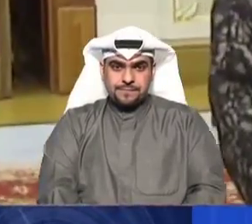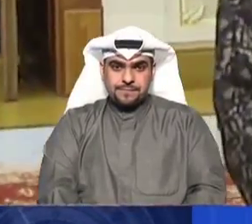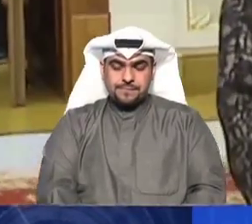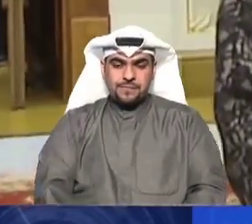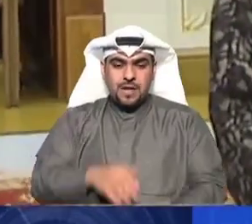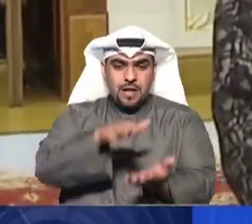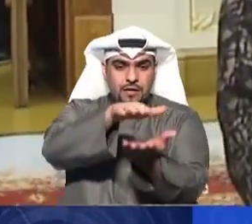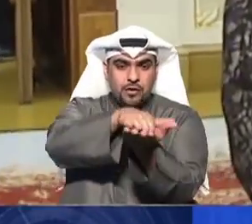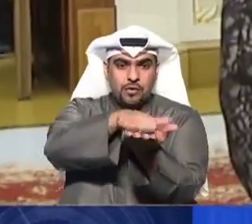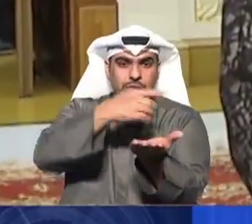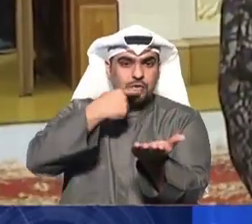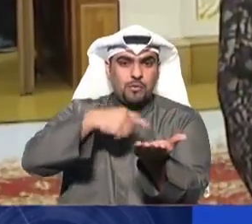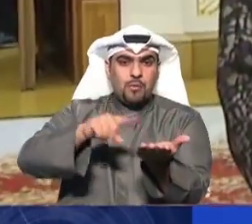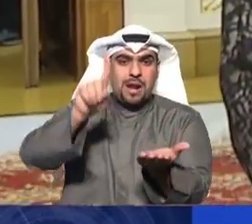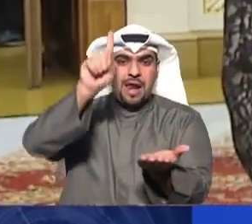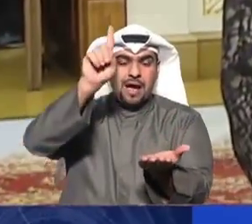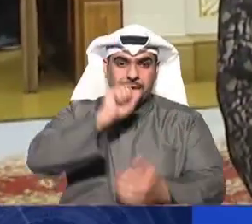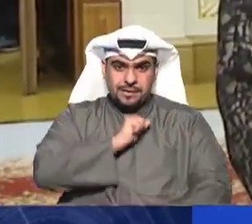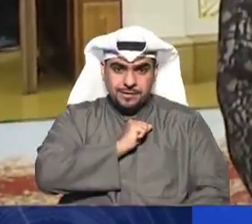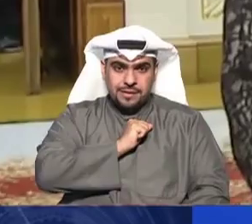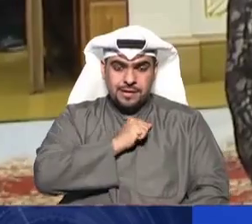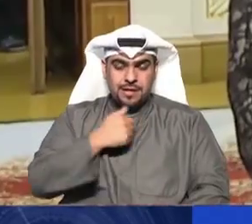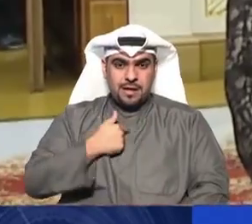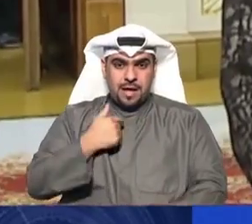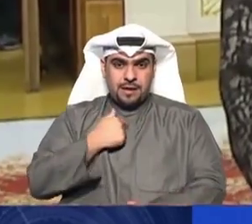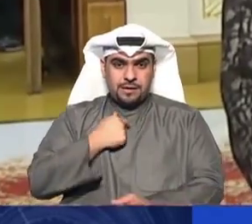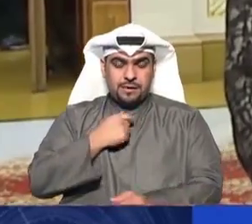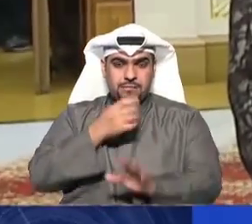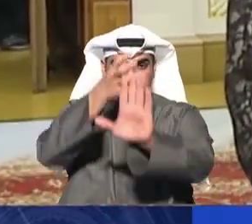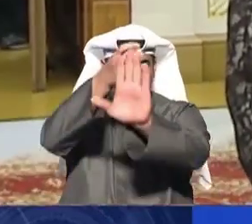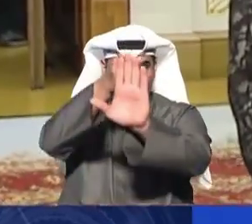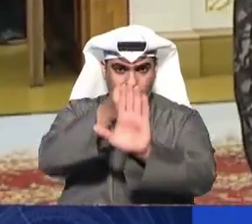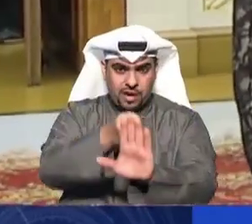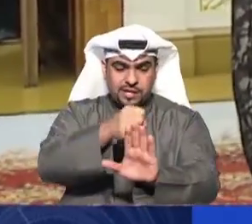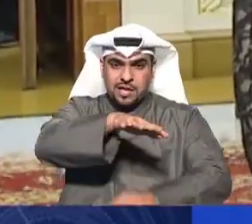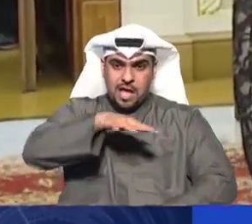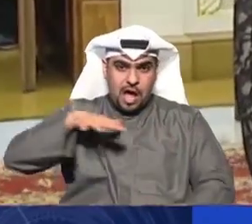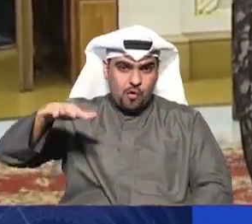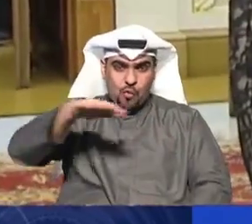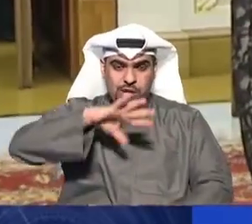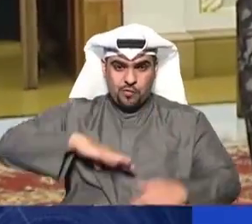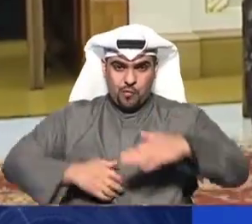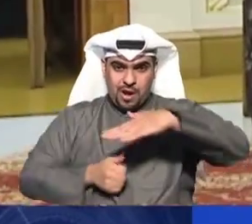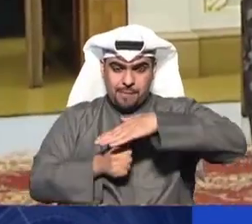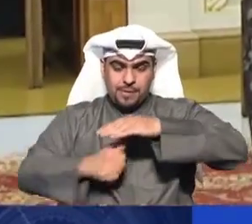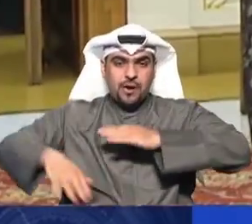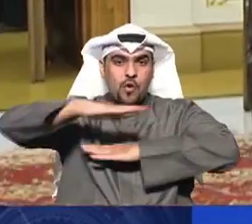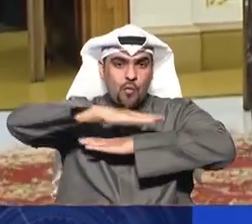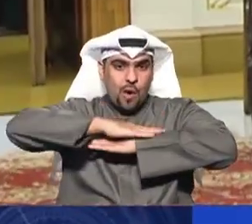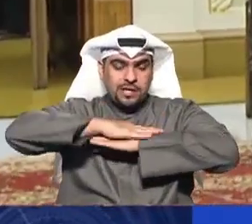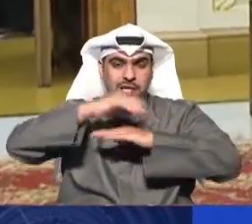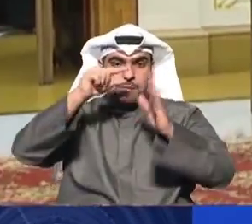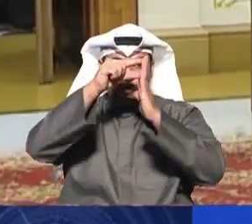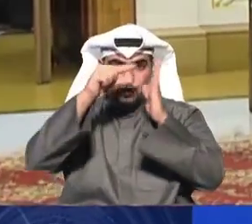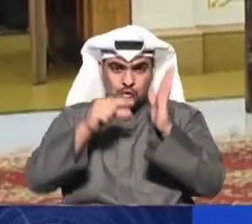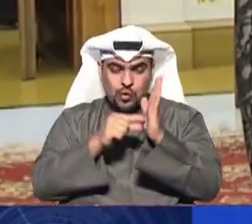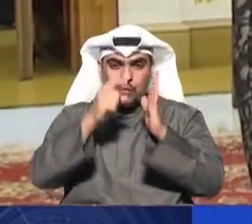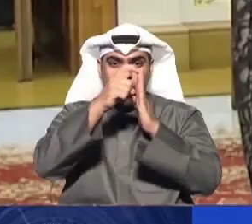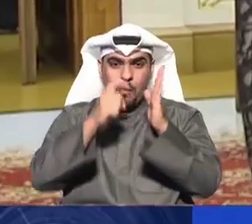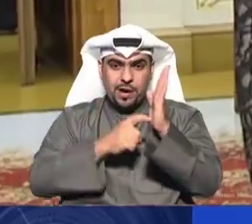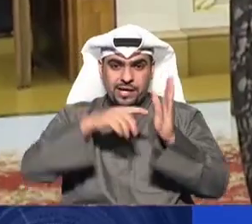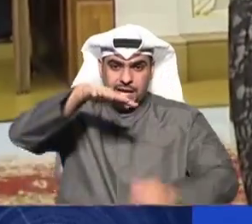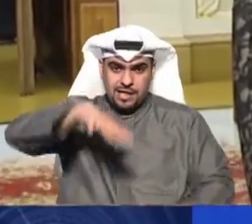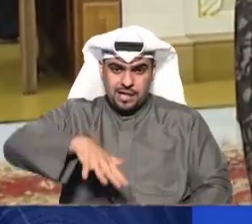أقسم بالله العظيم أن أكون مخلصا للوطن وللأمير، وأن أحترم الدستور وقوانين الدولة، وأذود عن حريات